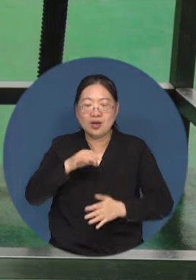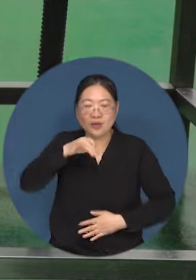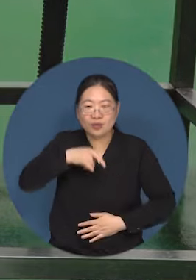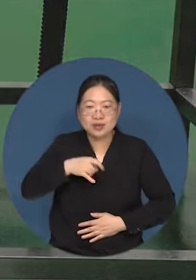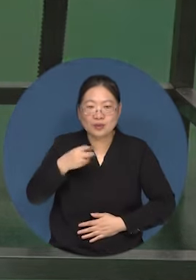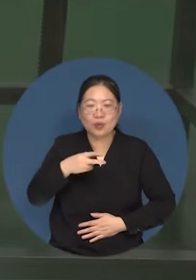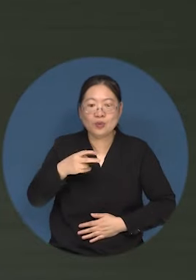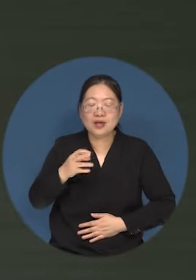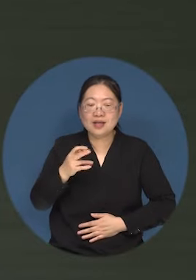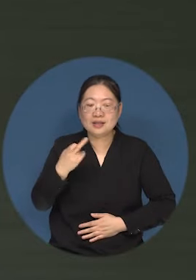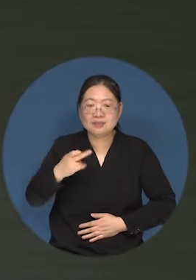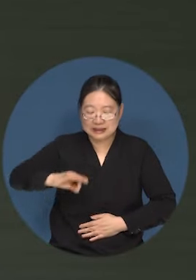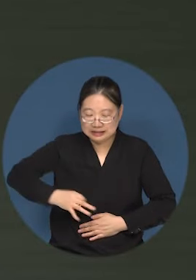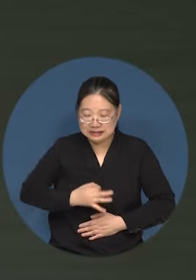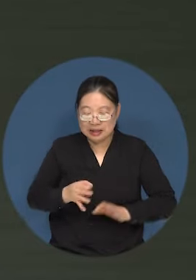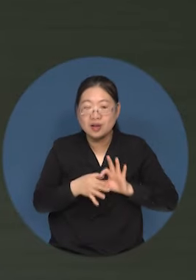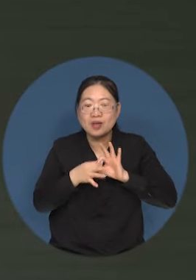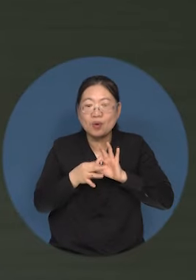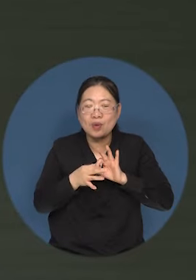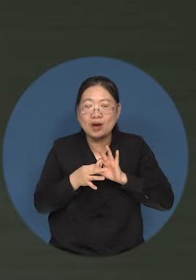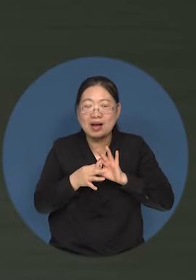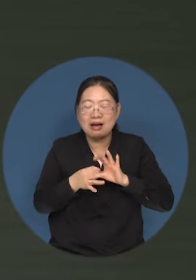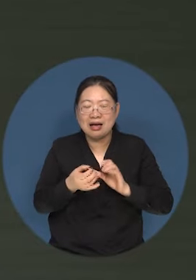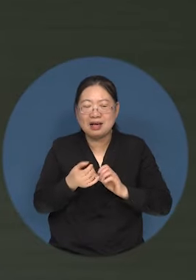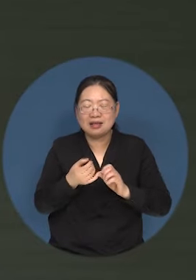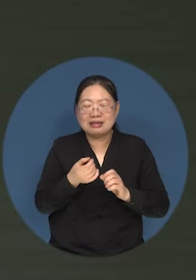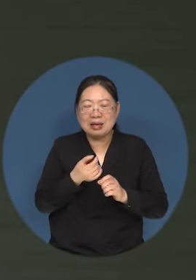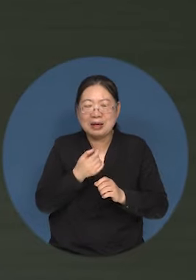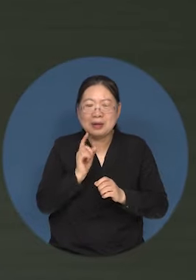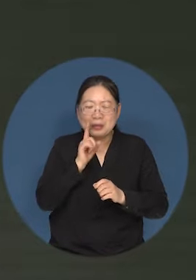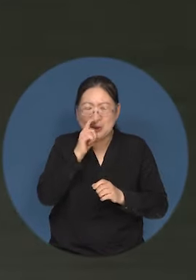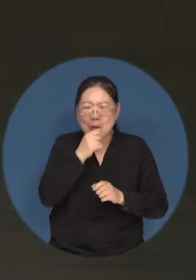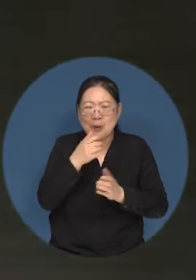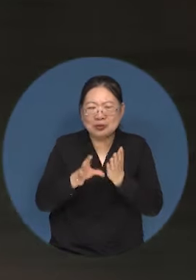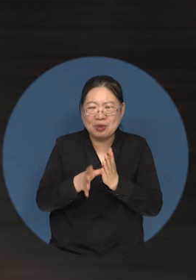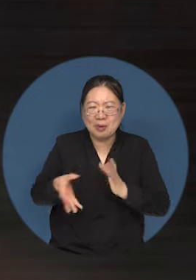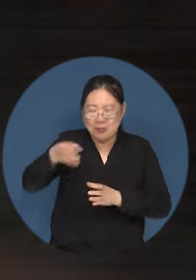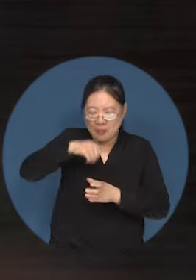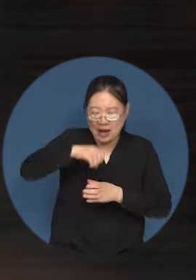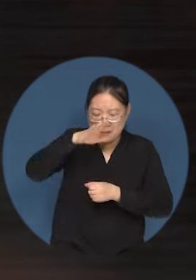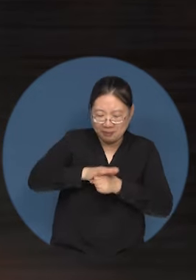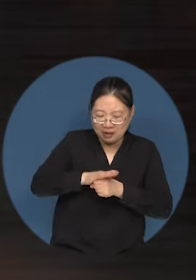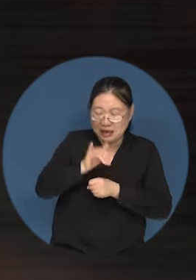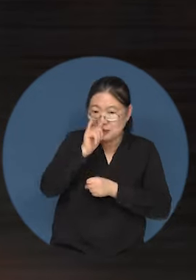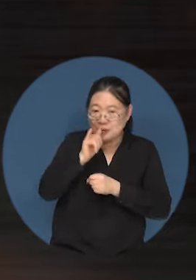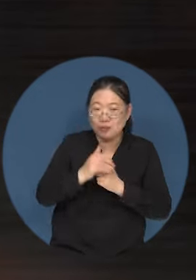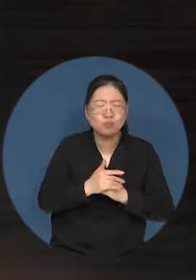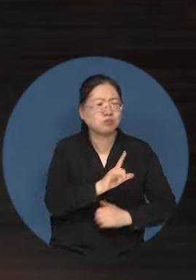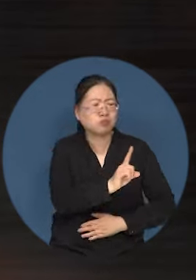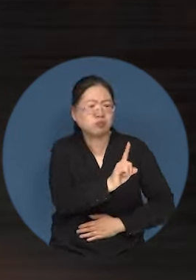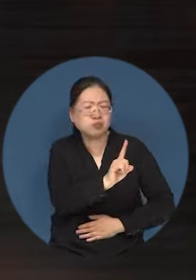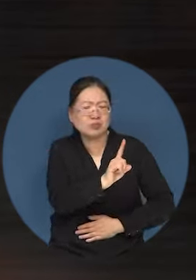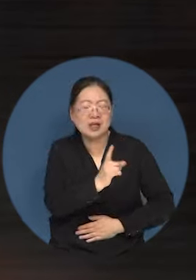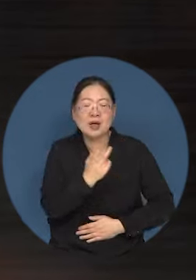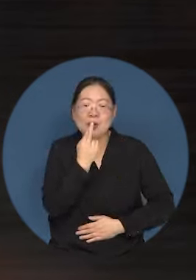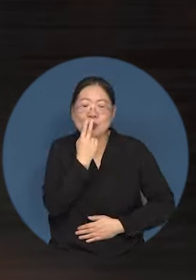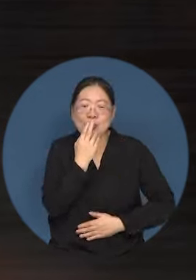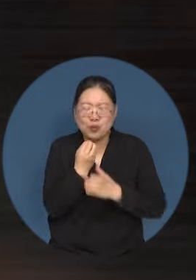심의지장을 연결하는 그 유문부에 그 쓰레기가 딱 막혀 있는 겁니다. 뭐가 막 어떤 쓰레기든가요? 그게